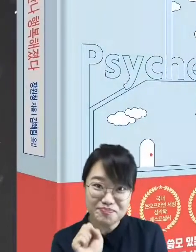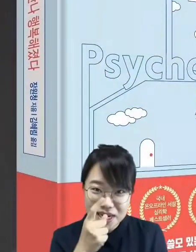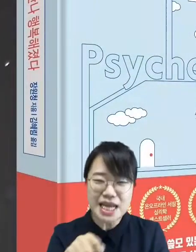인간 심리와 관련된 최신 연구 결과 중 가장 주목할 만한 심리 법칙 75가지. 재미있고